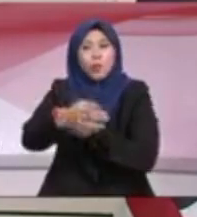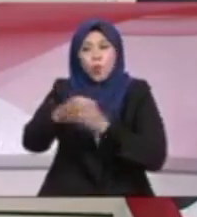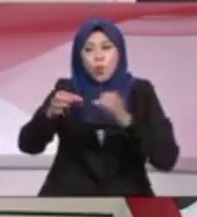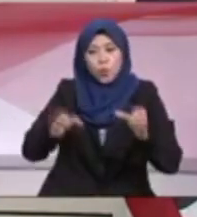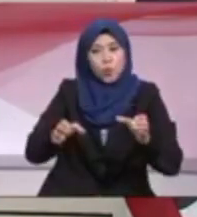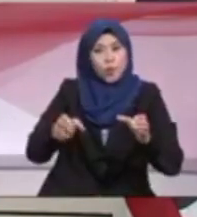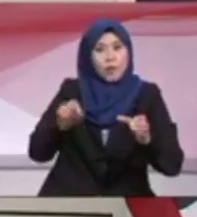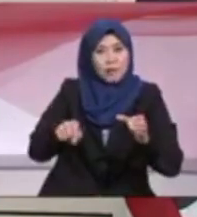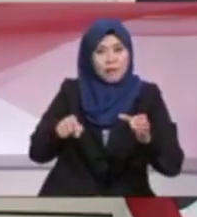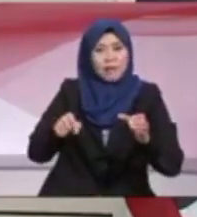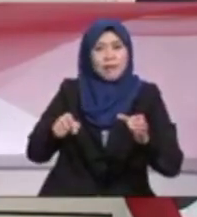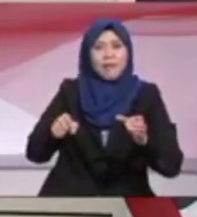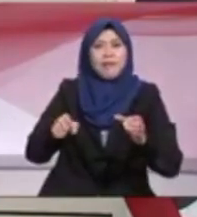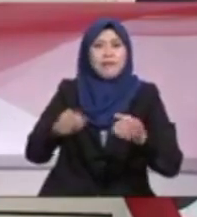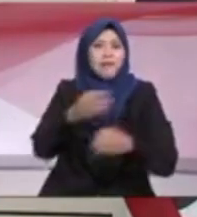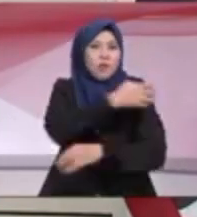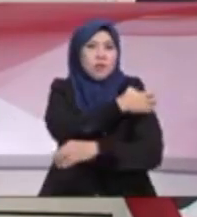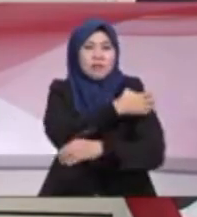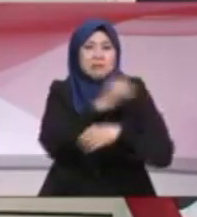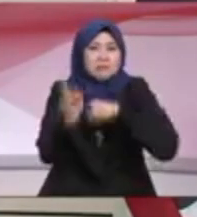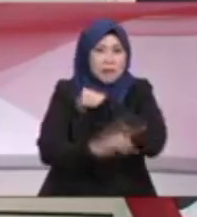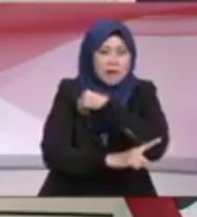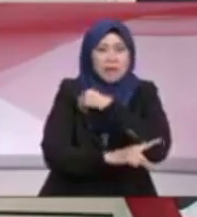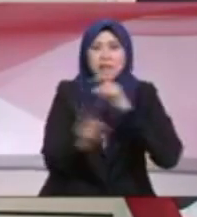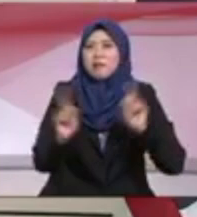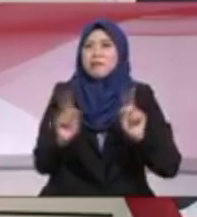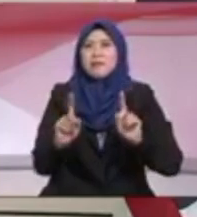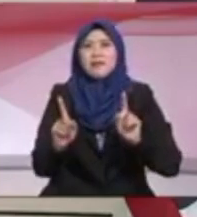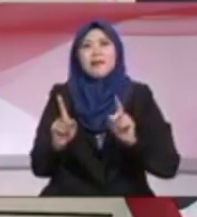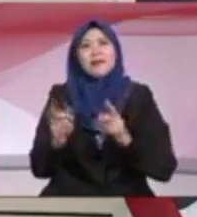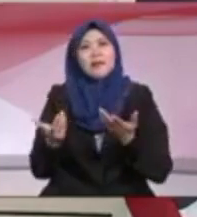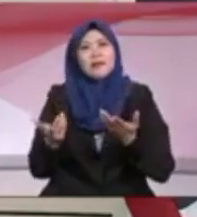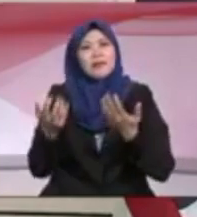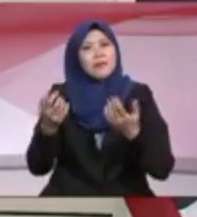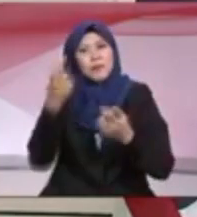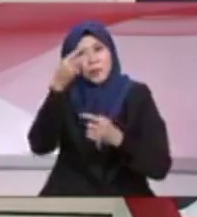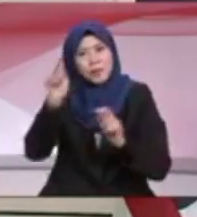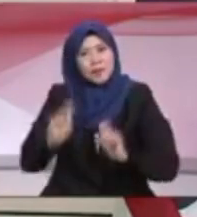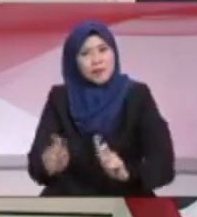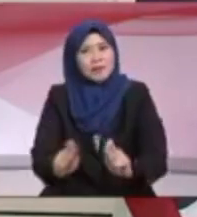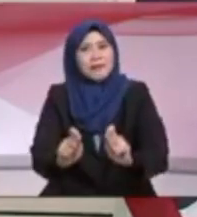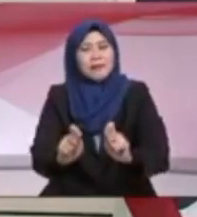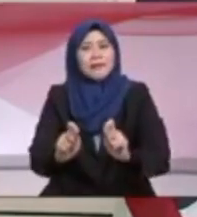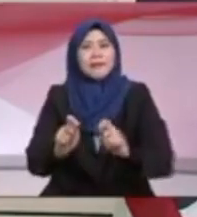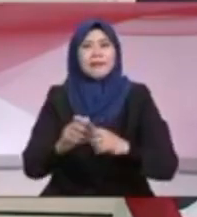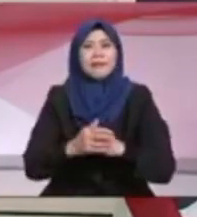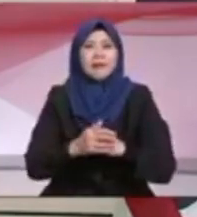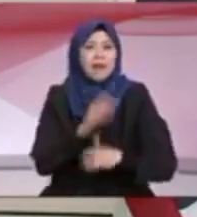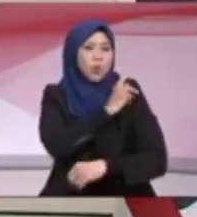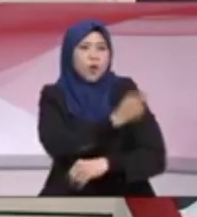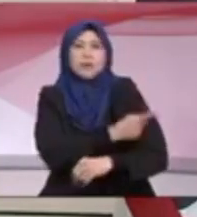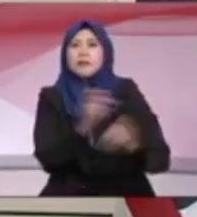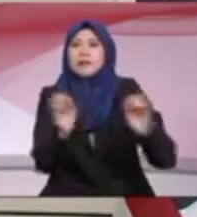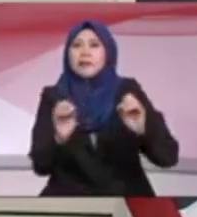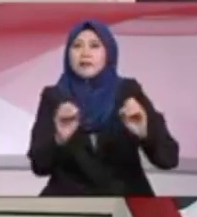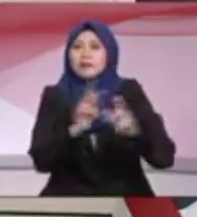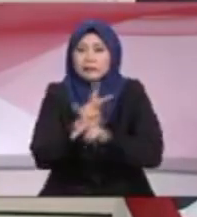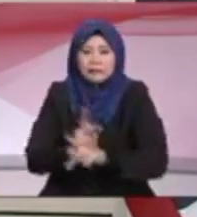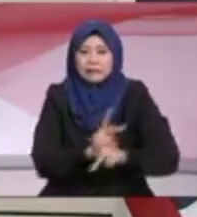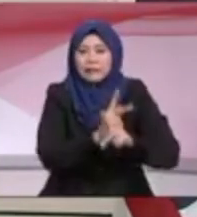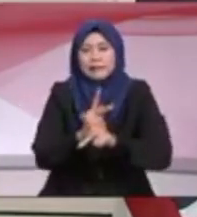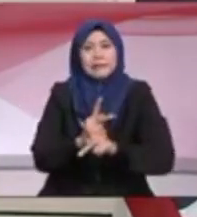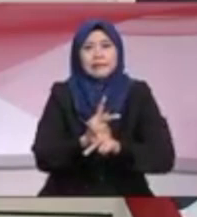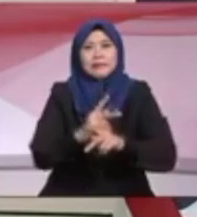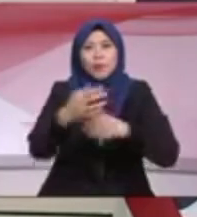dan apartmen atau pejabat mana-mana untuk mengambil tindakan. Dari segi kuasa dia tidak ada.